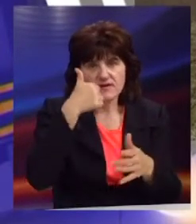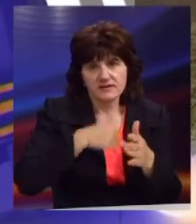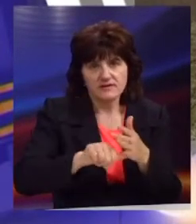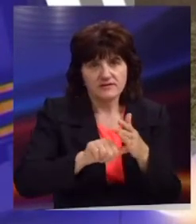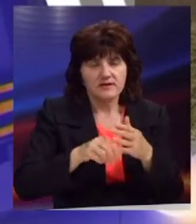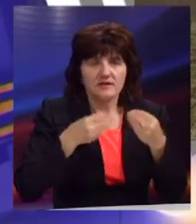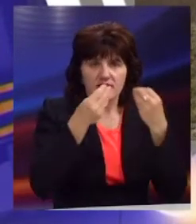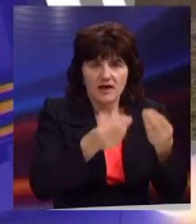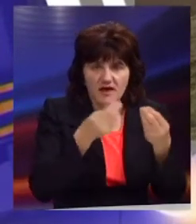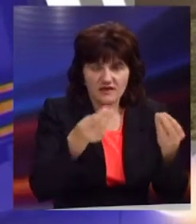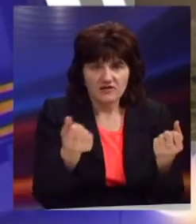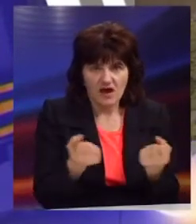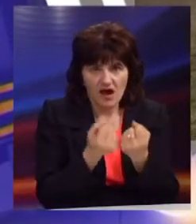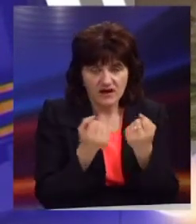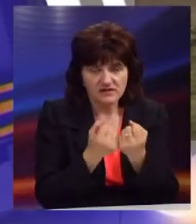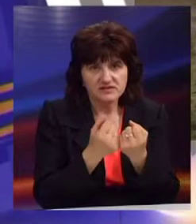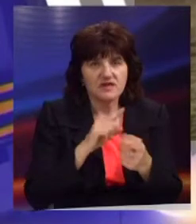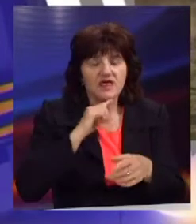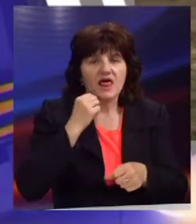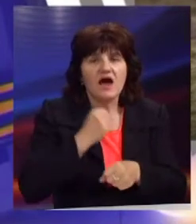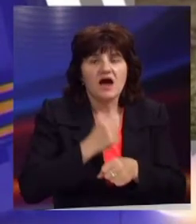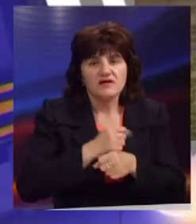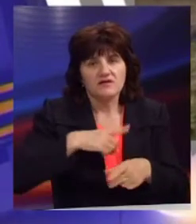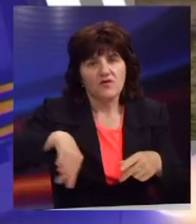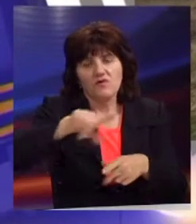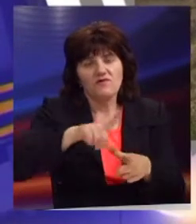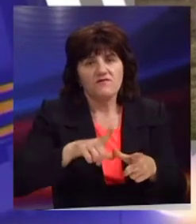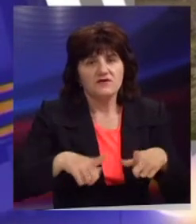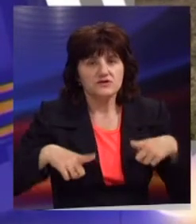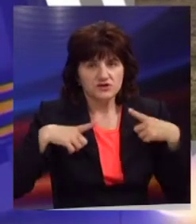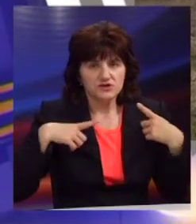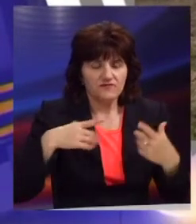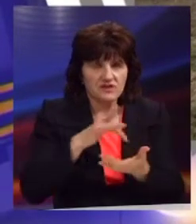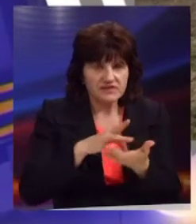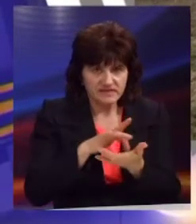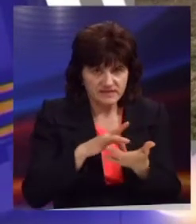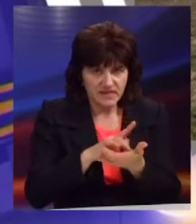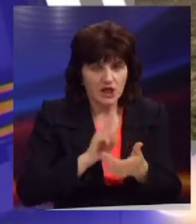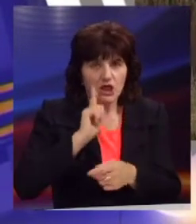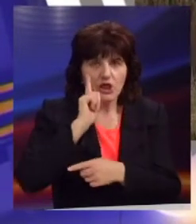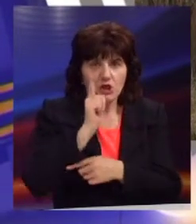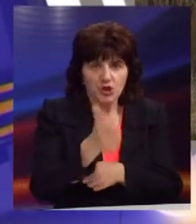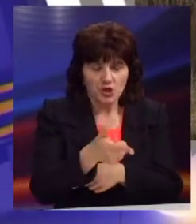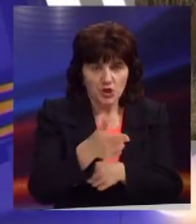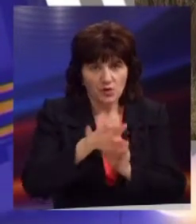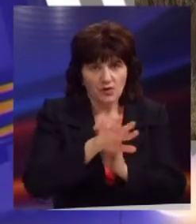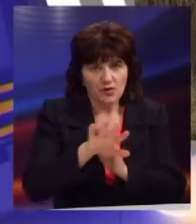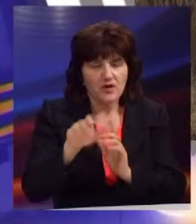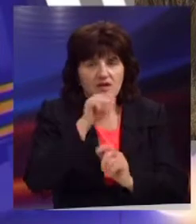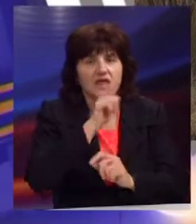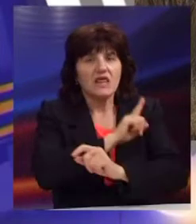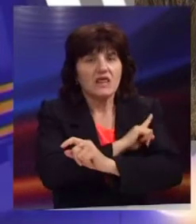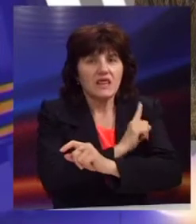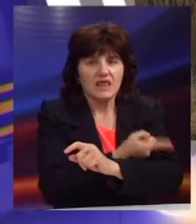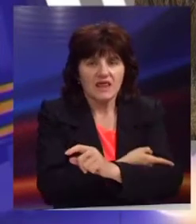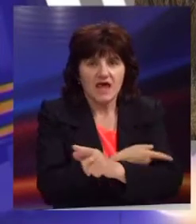jednokratne promotivne edukativne aktivnosti i radne akcije iz oblasti zaštite životne sredine, dok je druga tematska celina